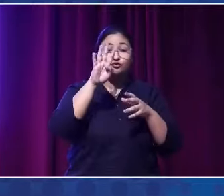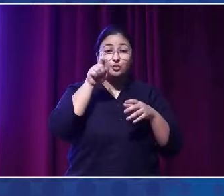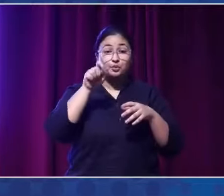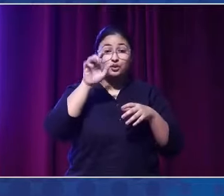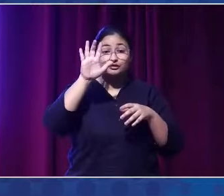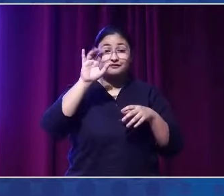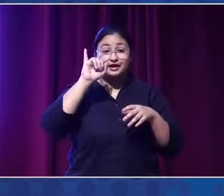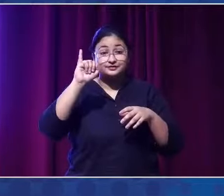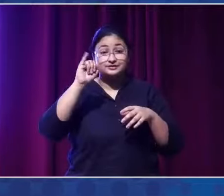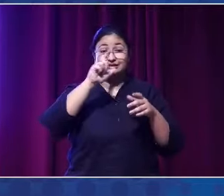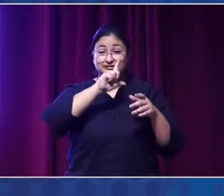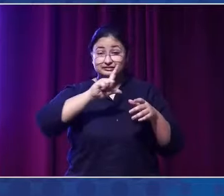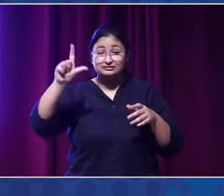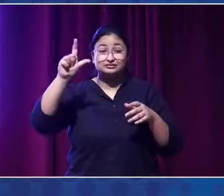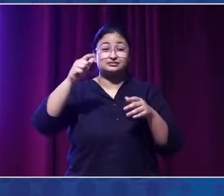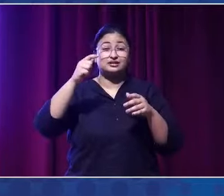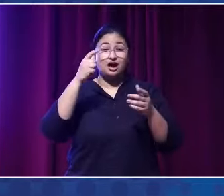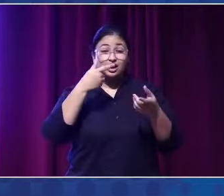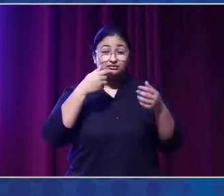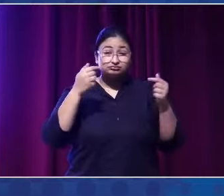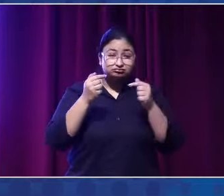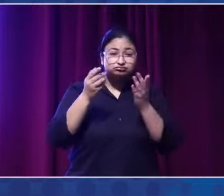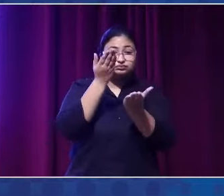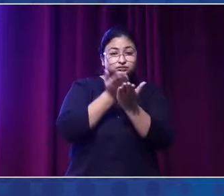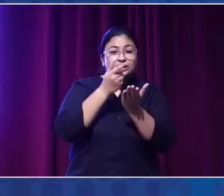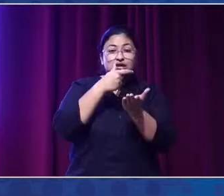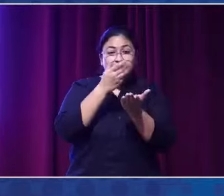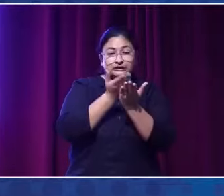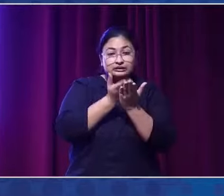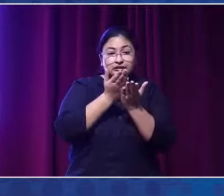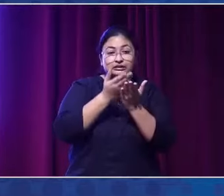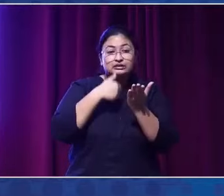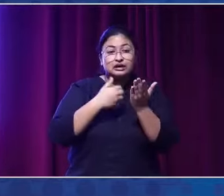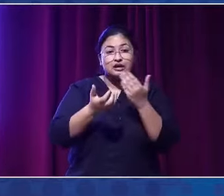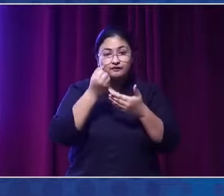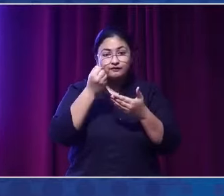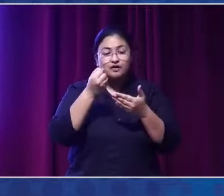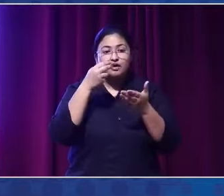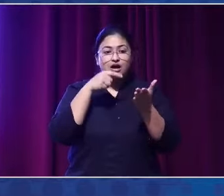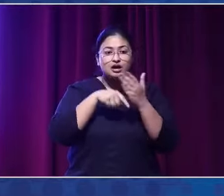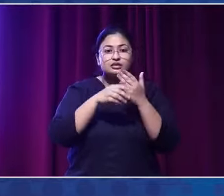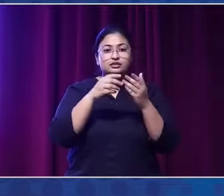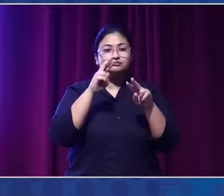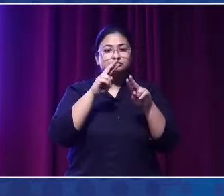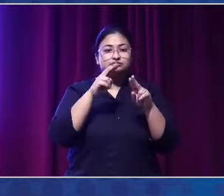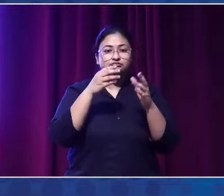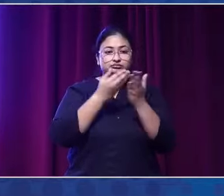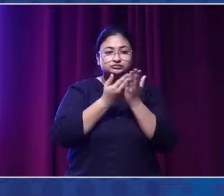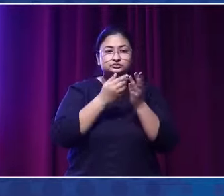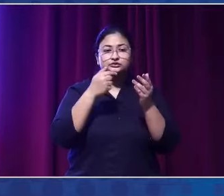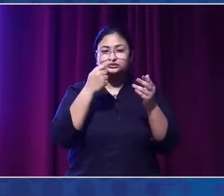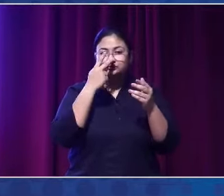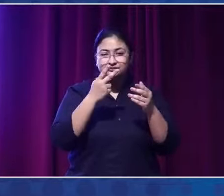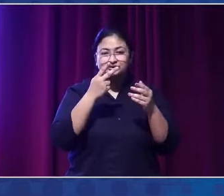4.56 lakhs violations ke cases hume C-Vigil par mile. Aur ye kaun cases hain? पोस्टर्स बैनर्स नहीं लगने